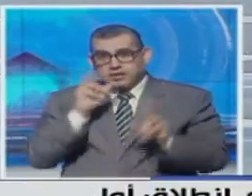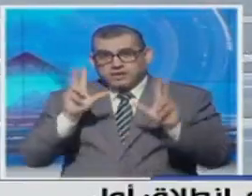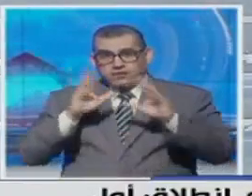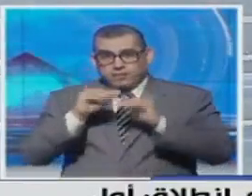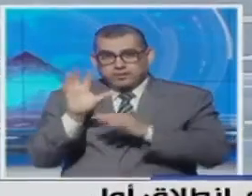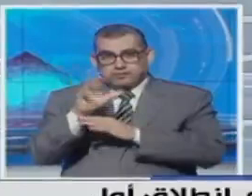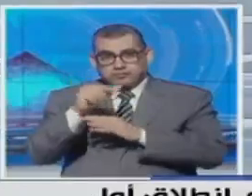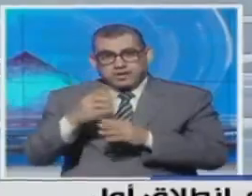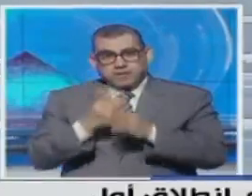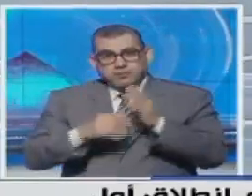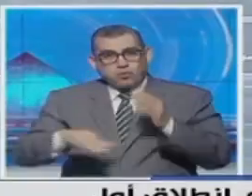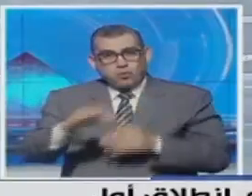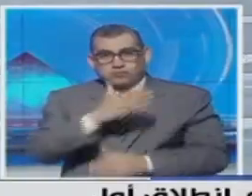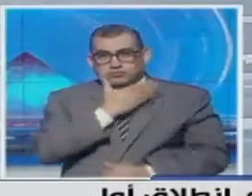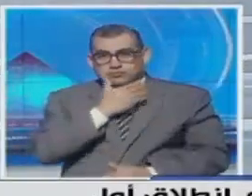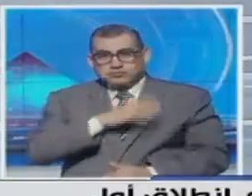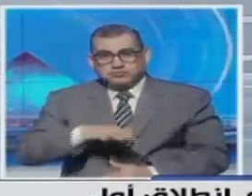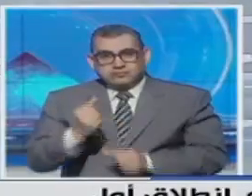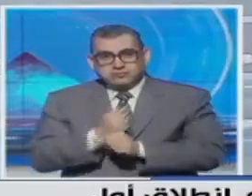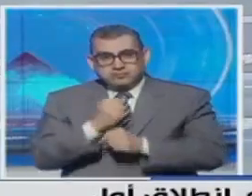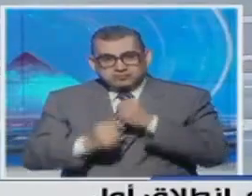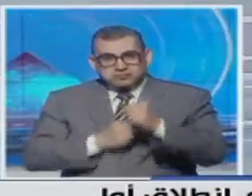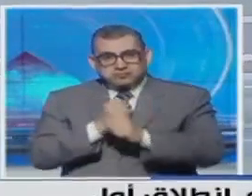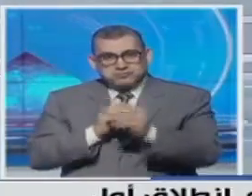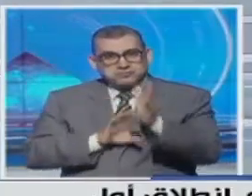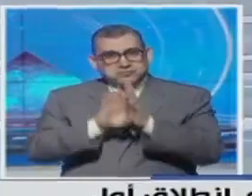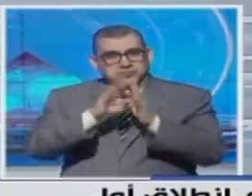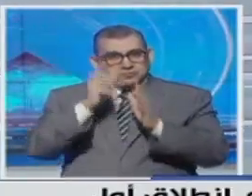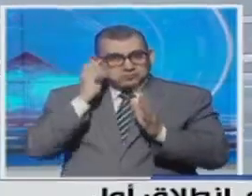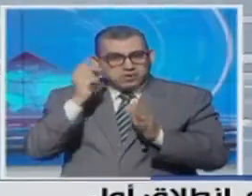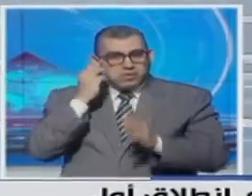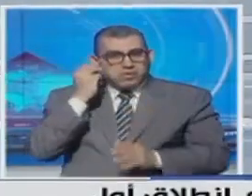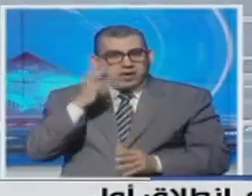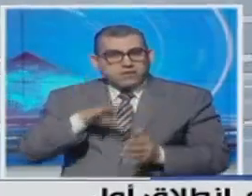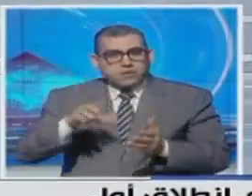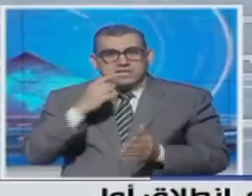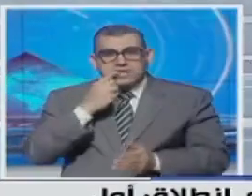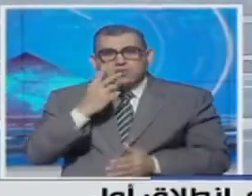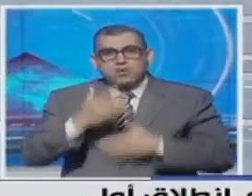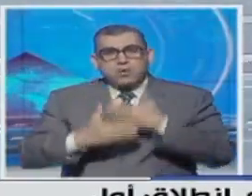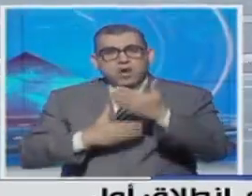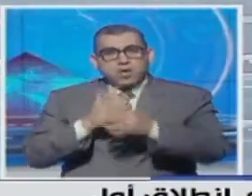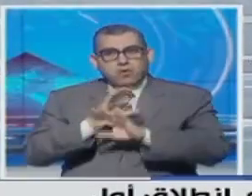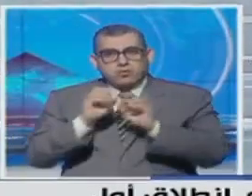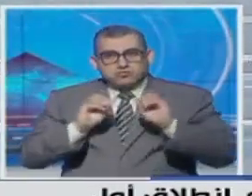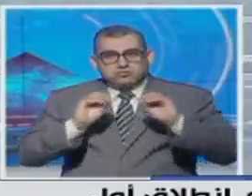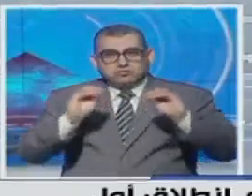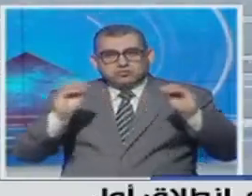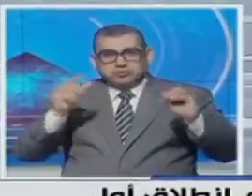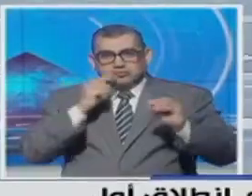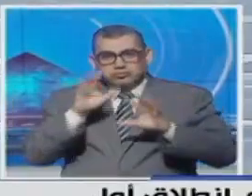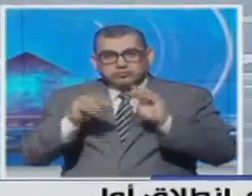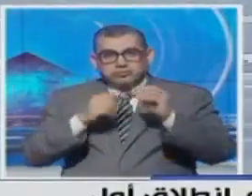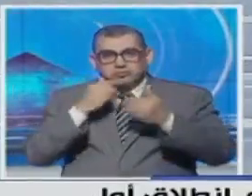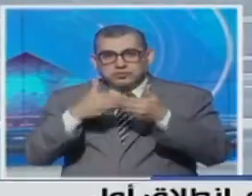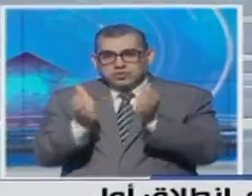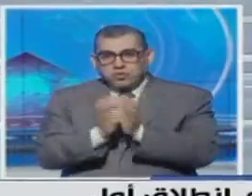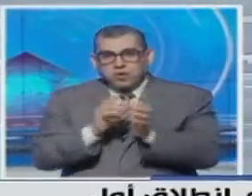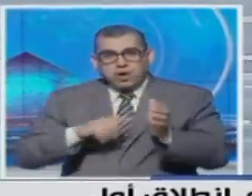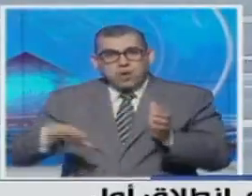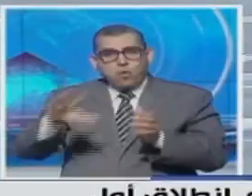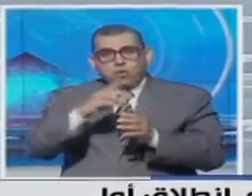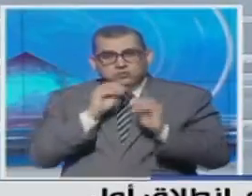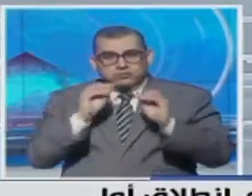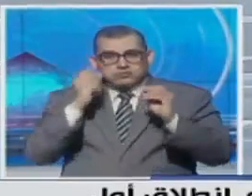المصري بأبنائه هو من قاد حركة التنوير والفكر والثقافة لسنوات طويلة، وشكلوا وجدان الأمة